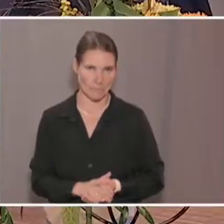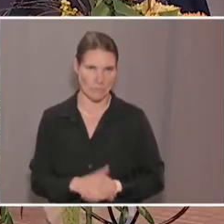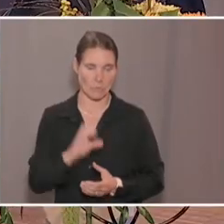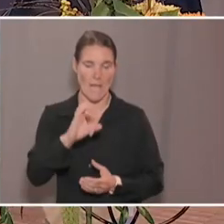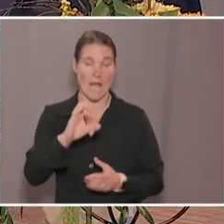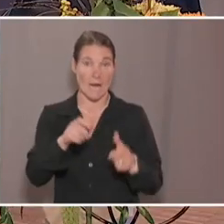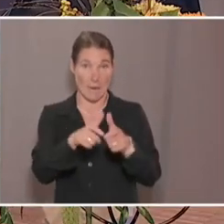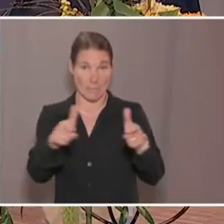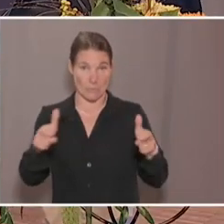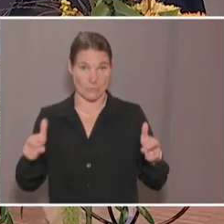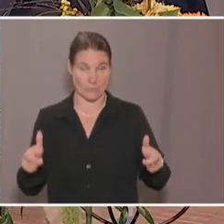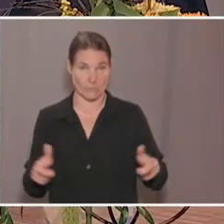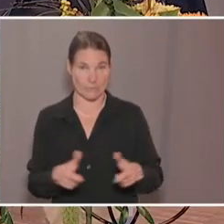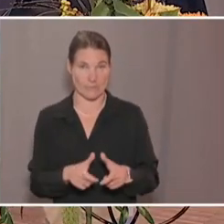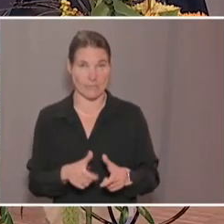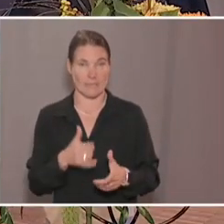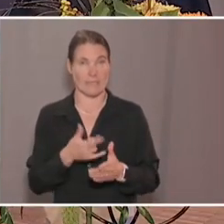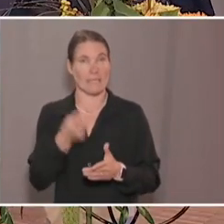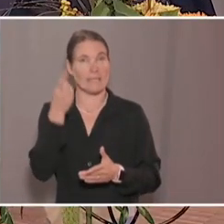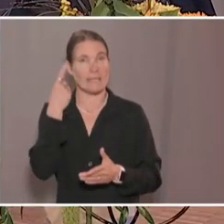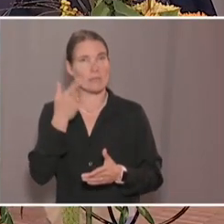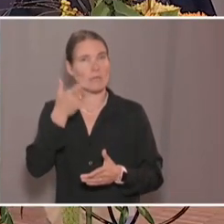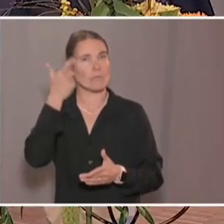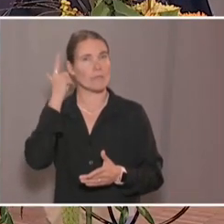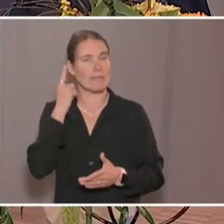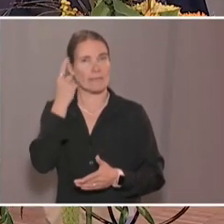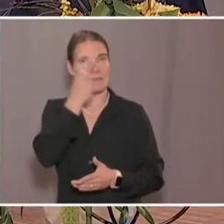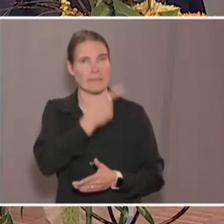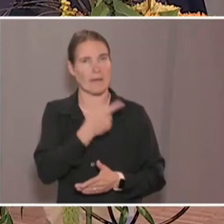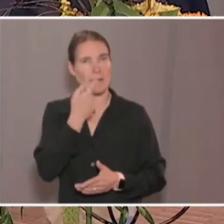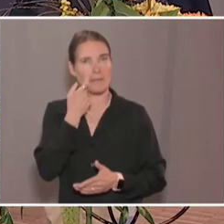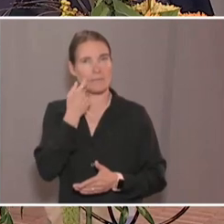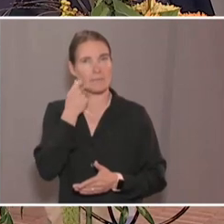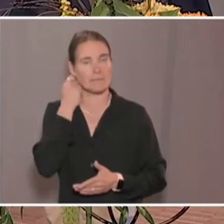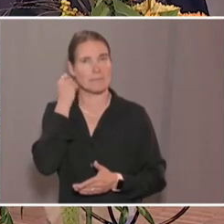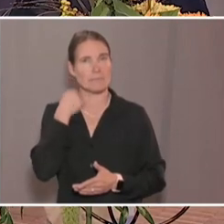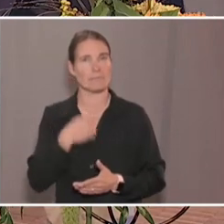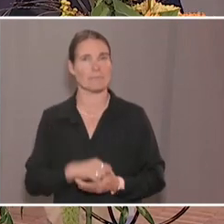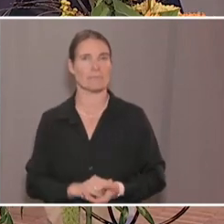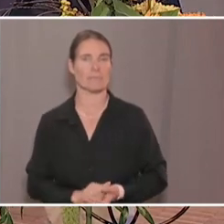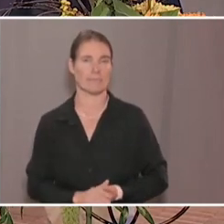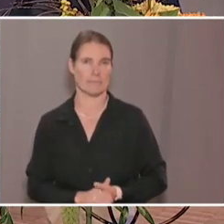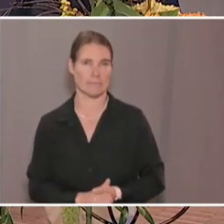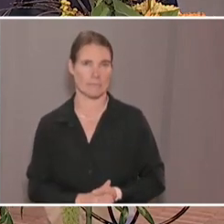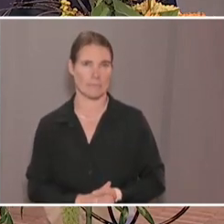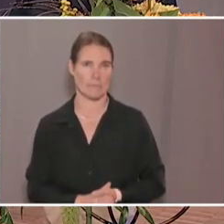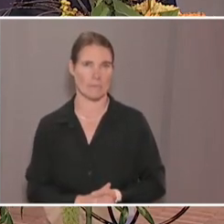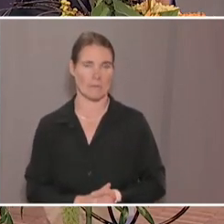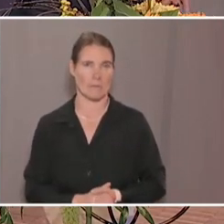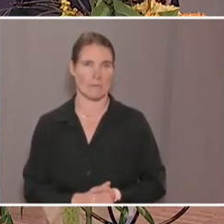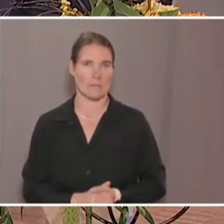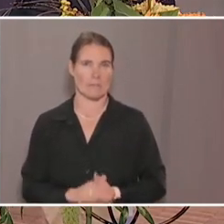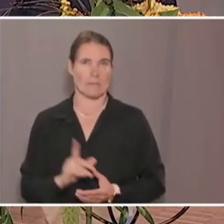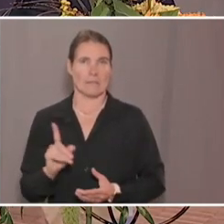was wir letztes oder vorletztes Jahr zusammen mit der Stadt Flensburg machen konnten, indem wir die Radwege auch aus der Innenstadt sozusagen